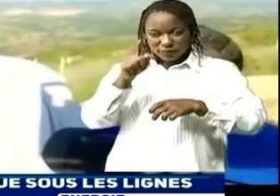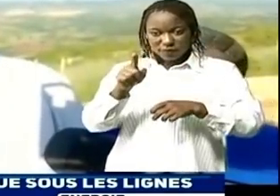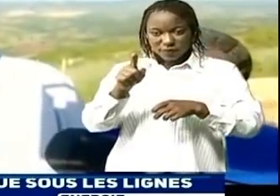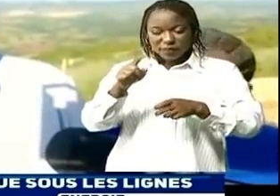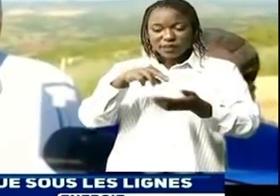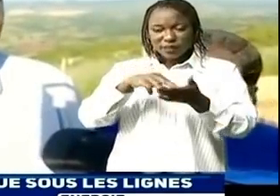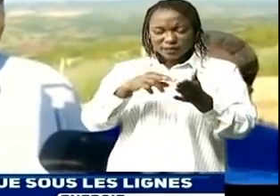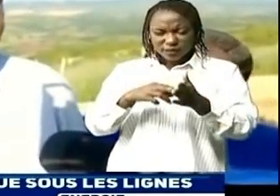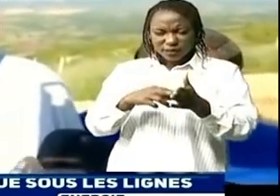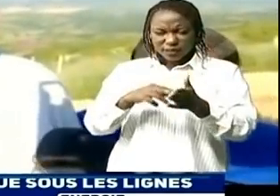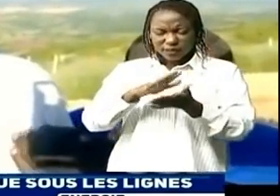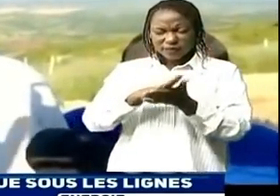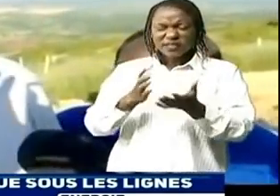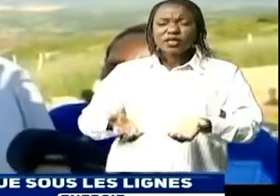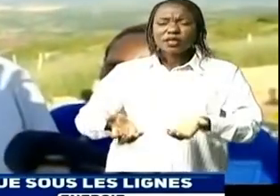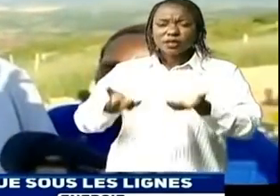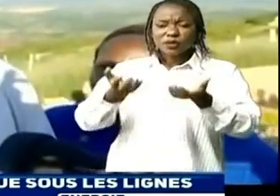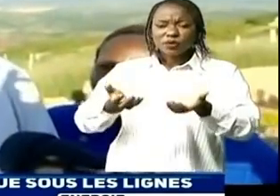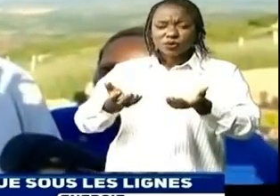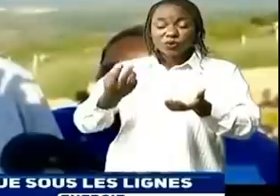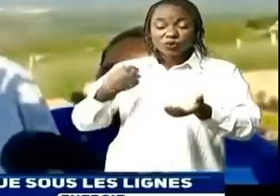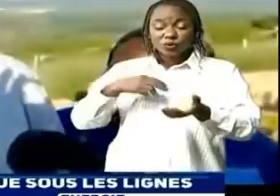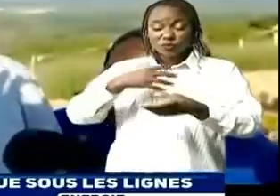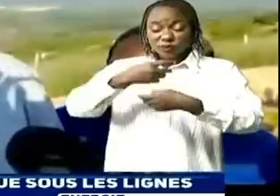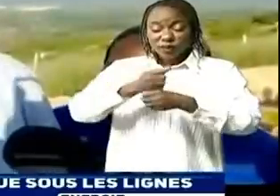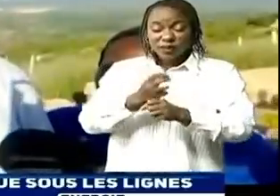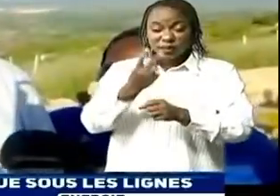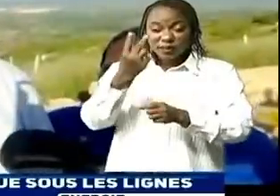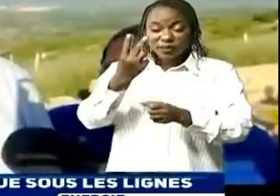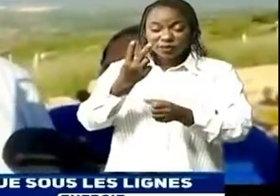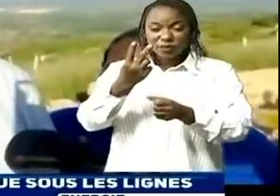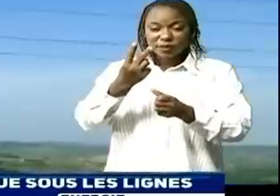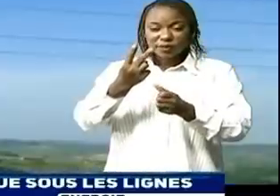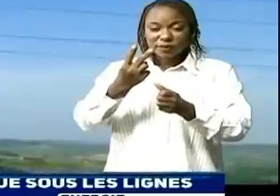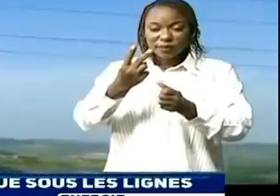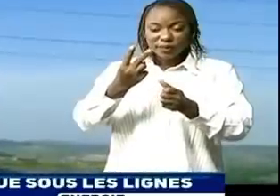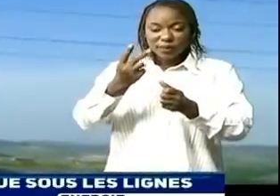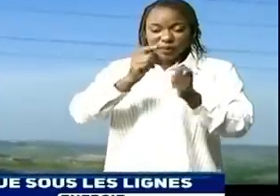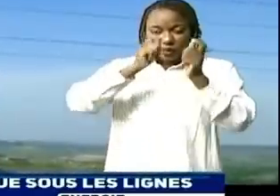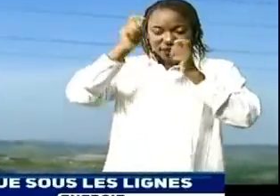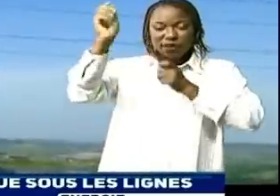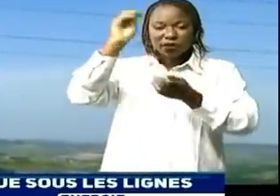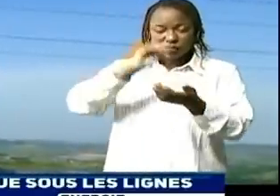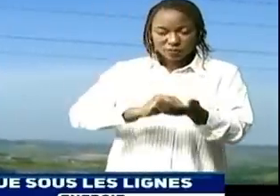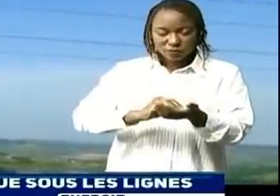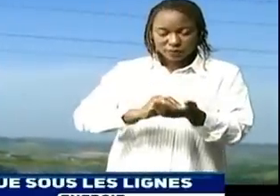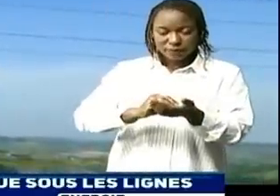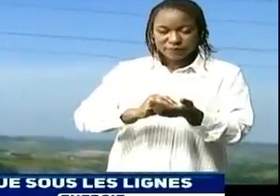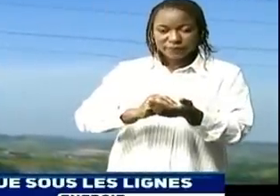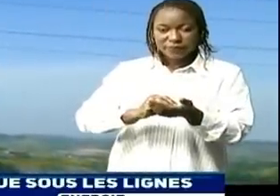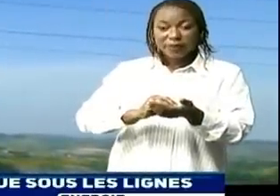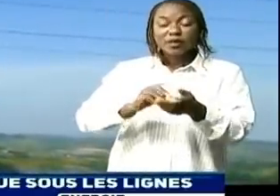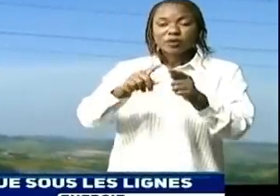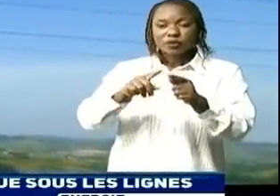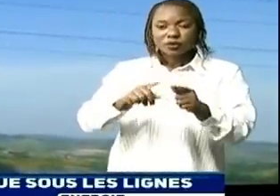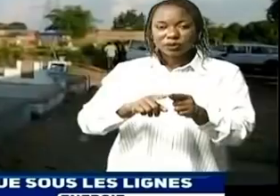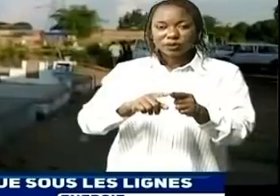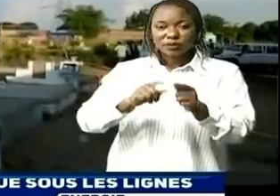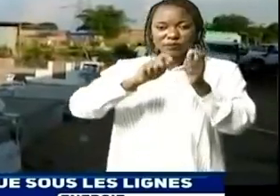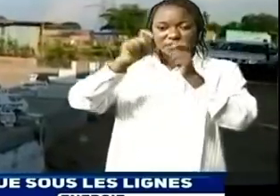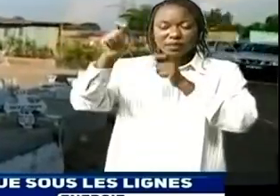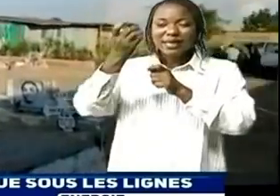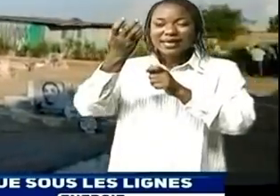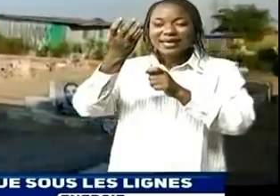saturée, on a songé à avoir une deuxième ligne. Et cette deuxième ligne, au départ, on se disait, ça amène 4 ans qu'il y